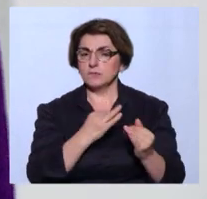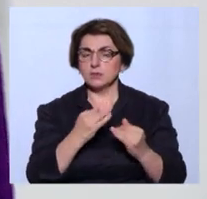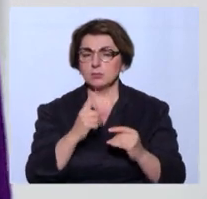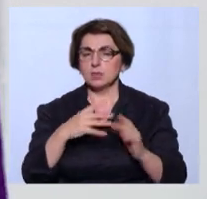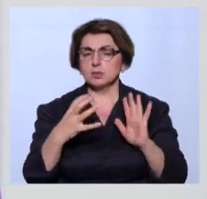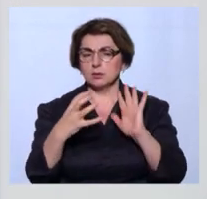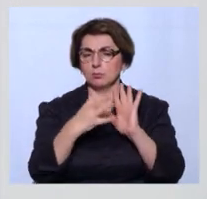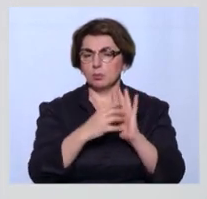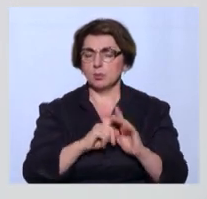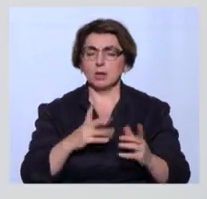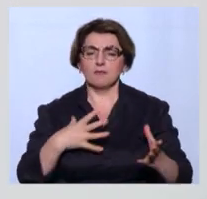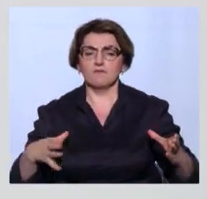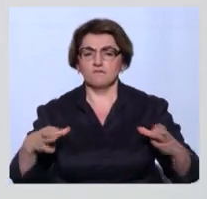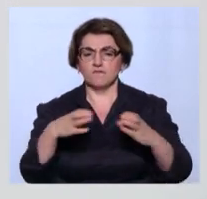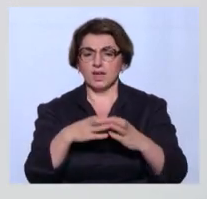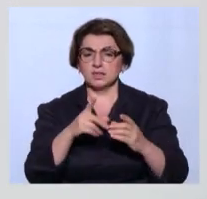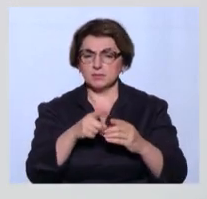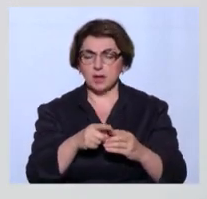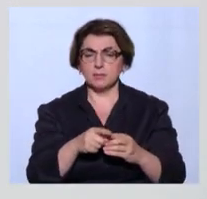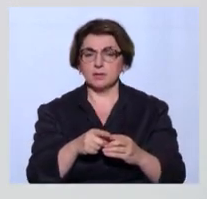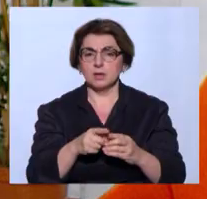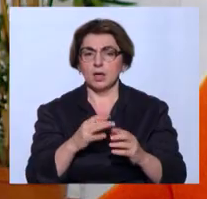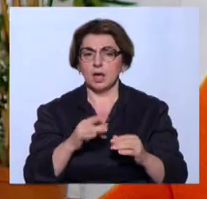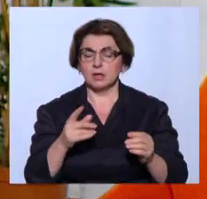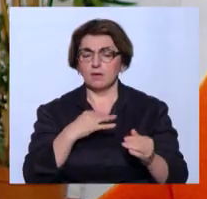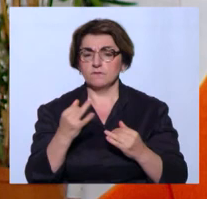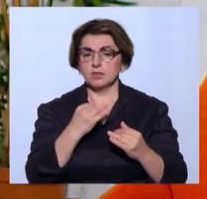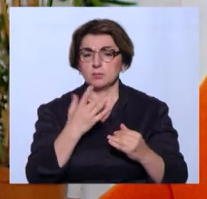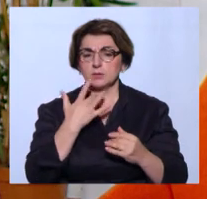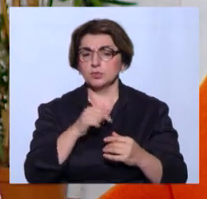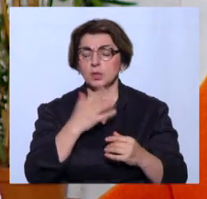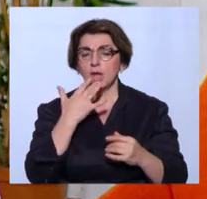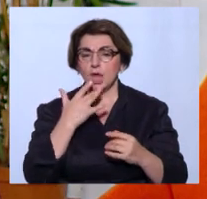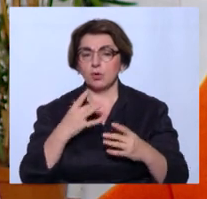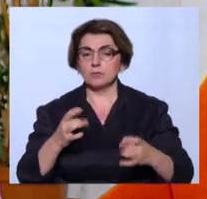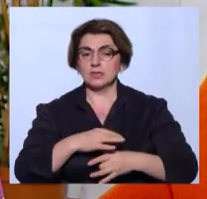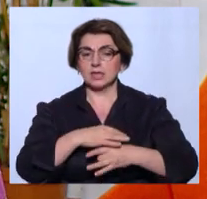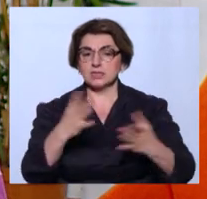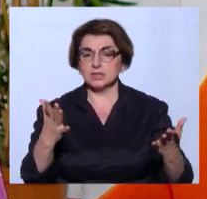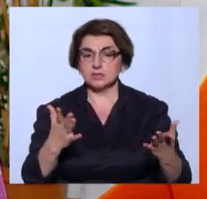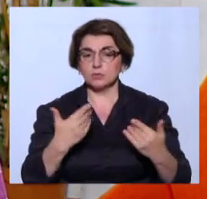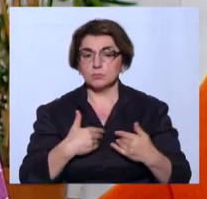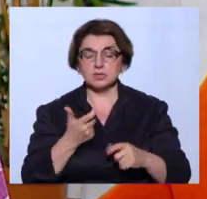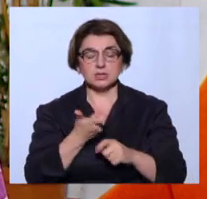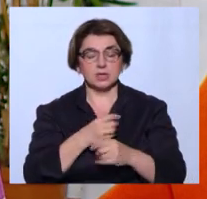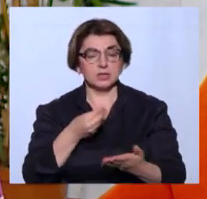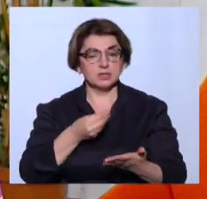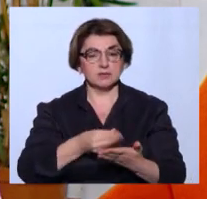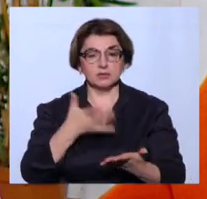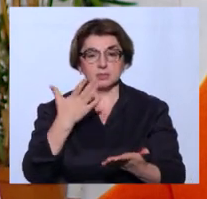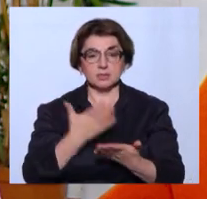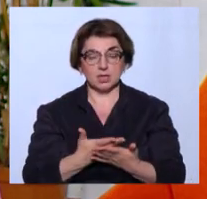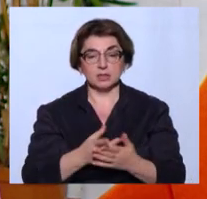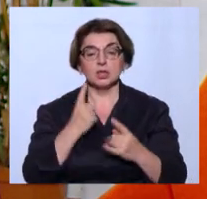რა სიმბოლოები ვიცით, რა გვაერთიანებს ამ მხრივ. ვისაუბრებთ ეროვნულ დღესასწაულებზე, რომელიც ჩვენთვის ძალიან ძვირფასია